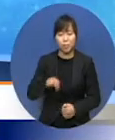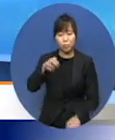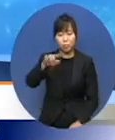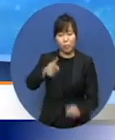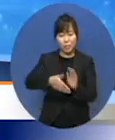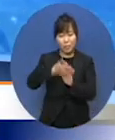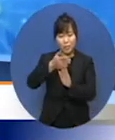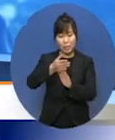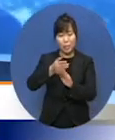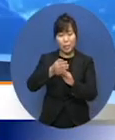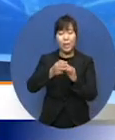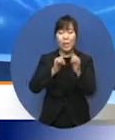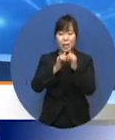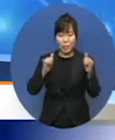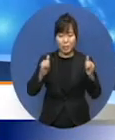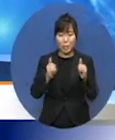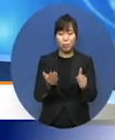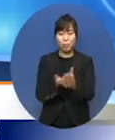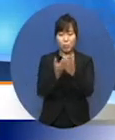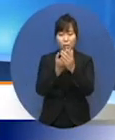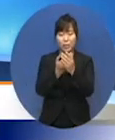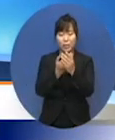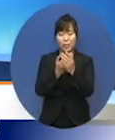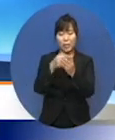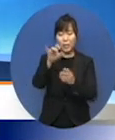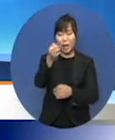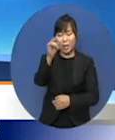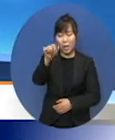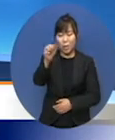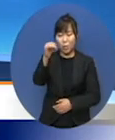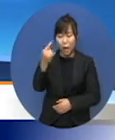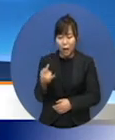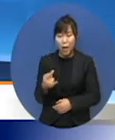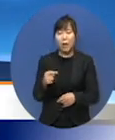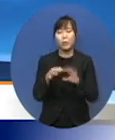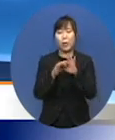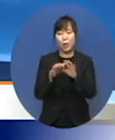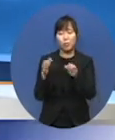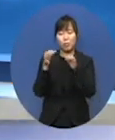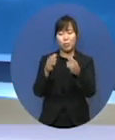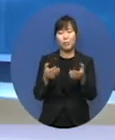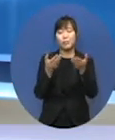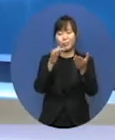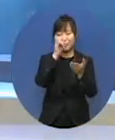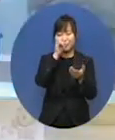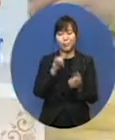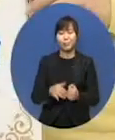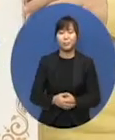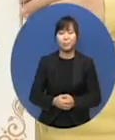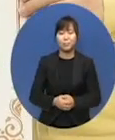춘천시 인재육성장학회가 지역 인재 양성을 위한 후원금을 전달했습니다.